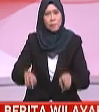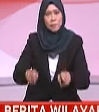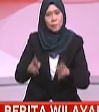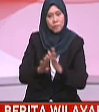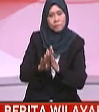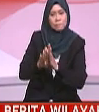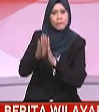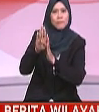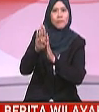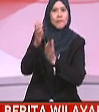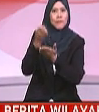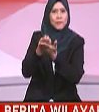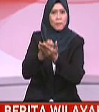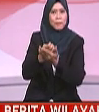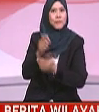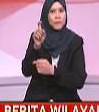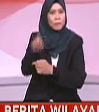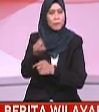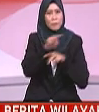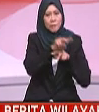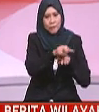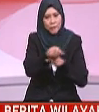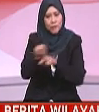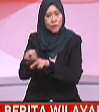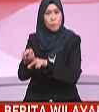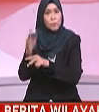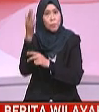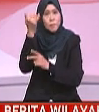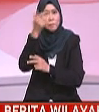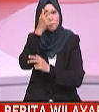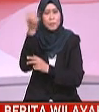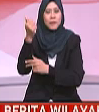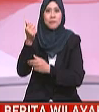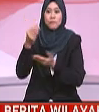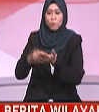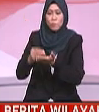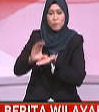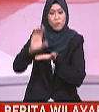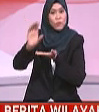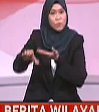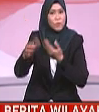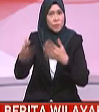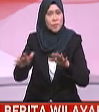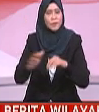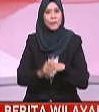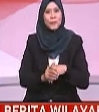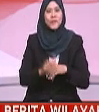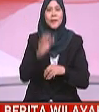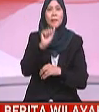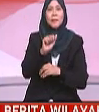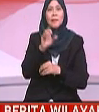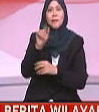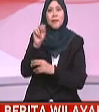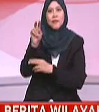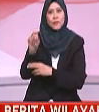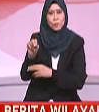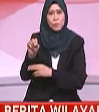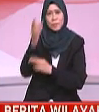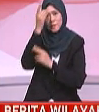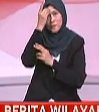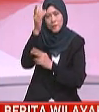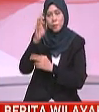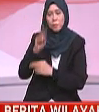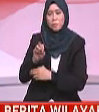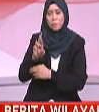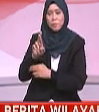pembangunan ekonomi perlu dilakukan pemantauan susulan selepas ia disalurkan. Ahli Dewan Undangan Negeri Adun Jemoreng Datuk